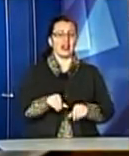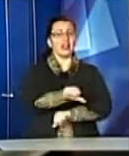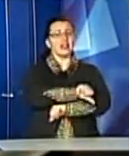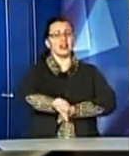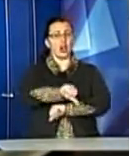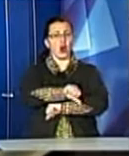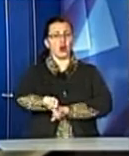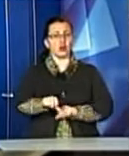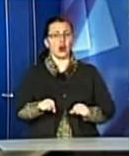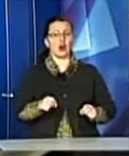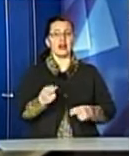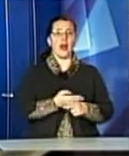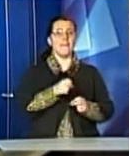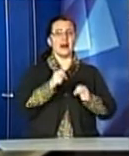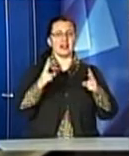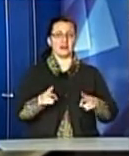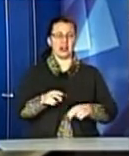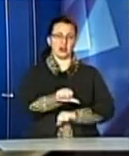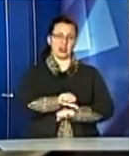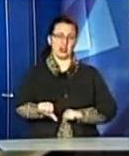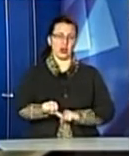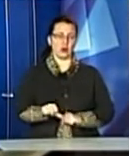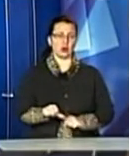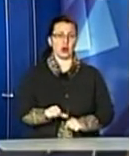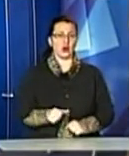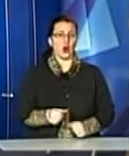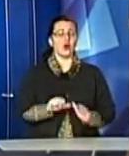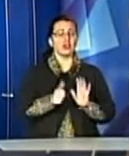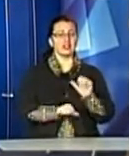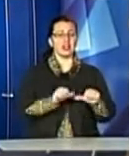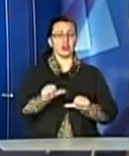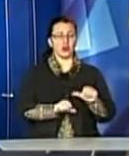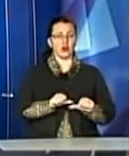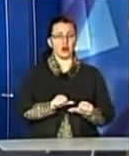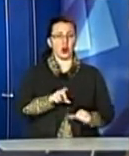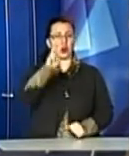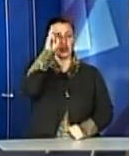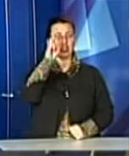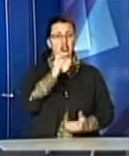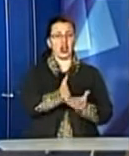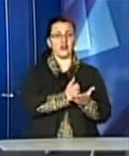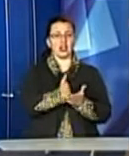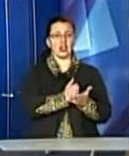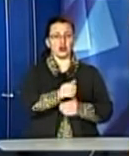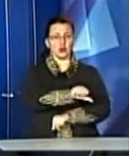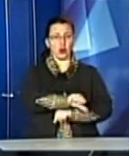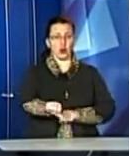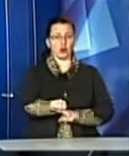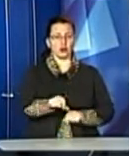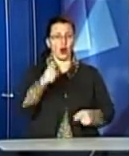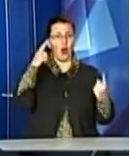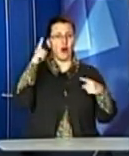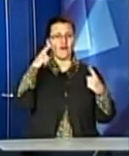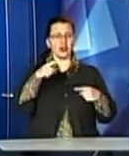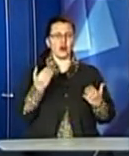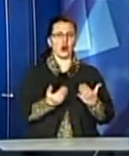безпеки у регіоні. У 2015 році Держприкордонслужба України розробила нову концепцію інтегрованого управління